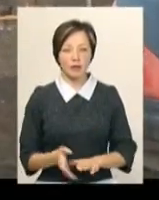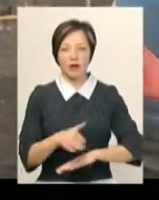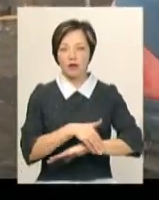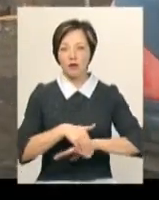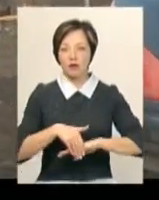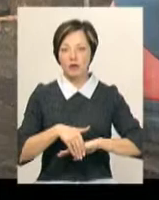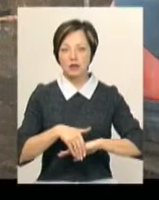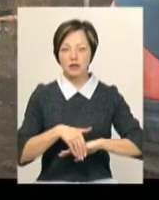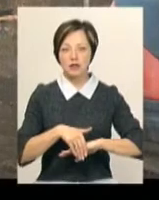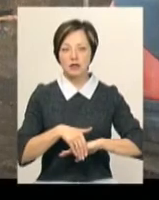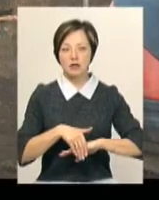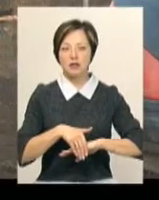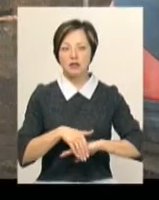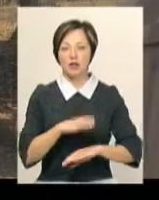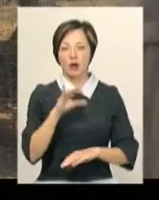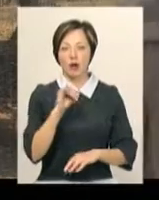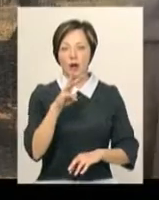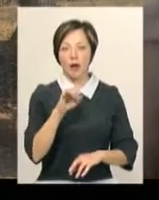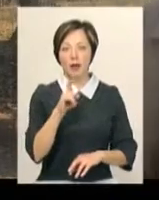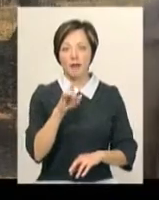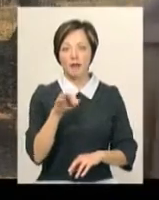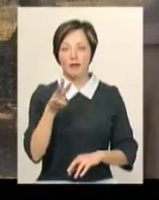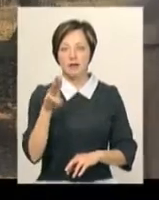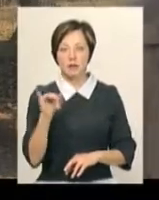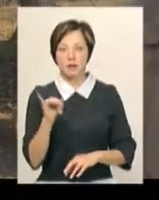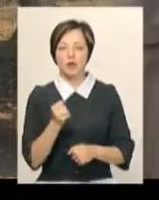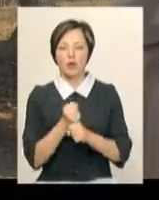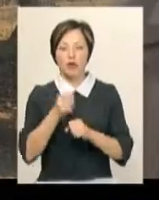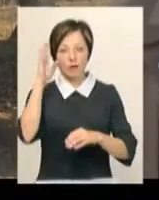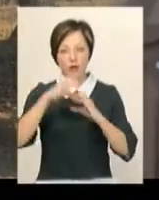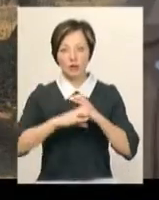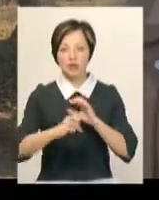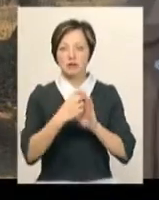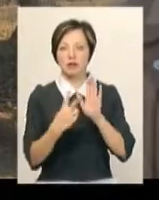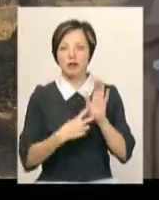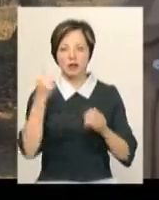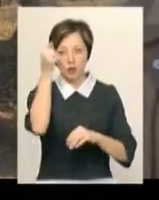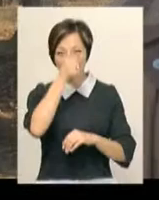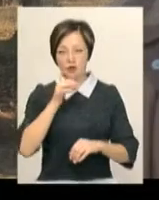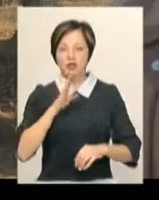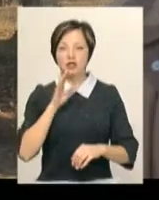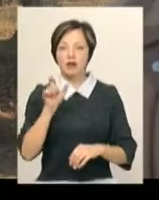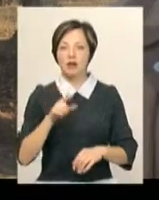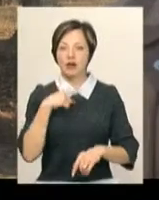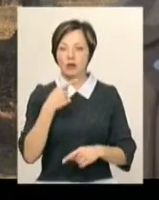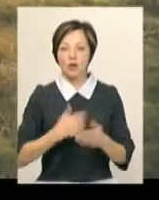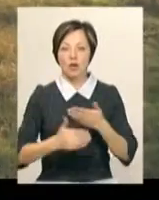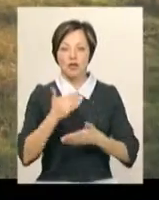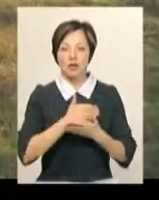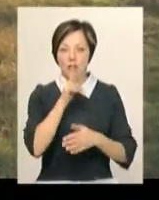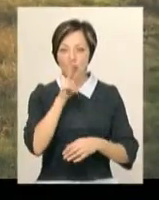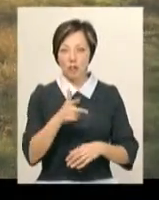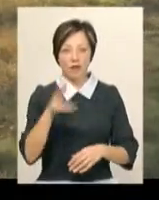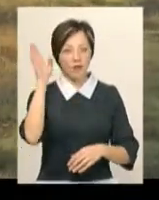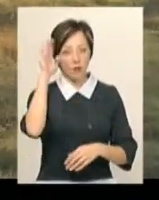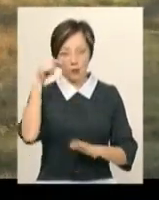Вулицями села Юхимівці прокладають водогін. Галина Кульбабчук проживає у селі 17 років. Жінка каже, останні 3 роки води в криницях,